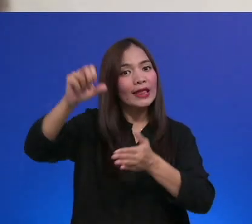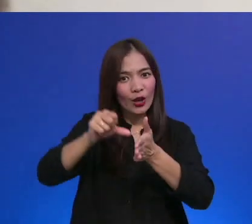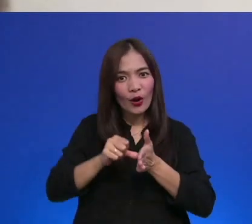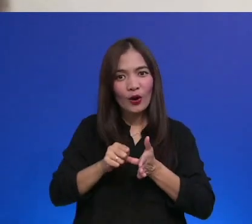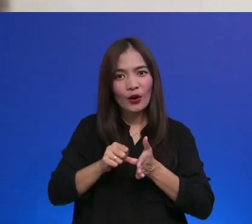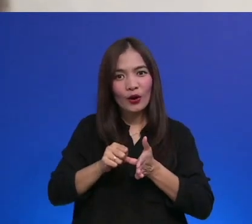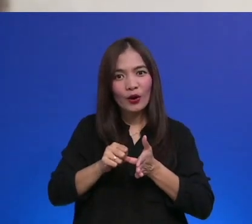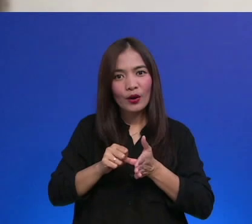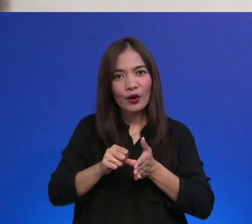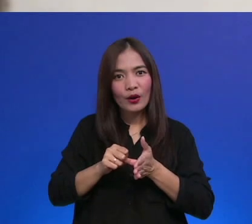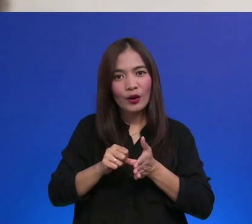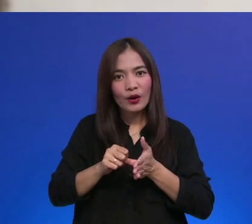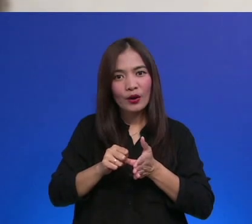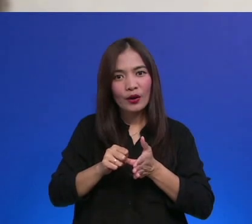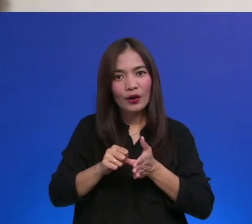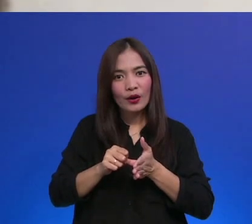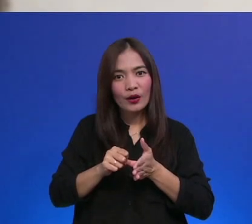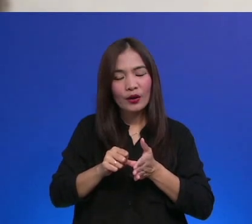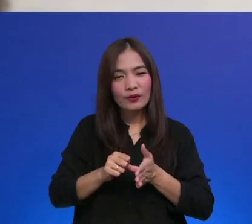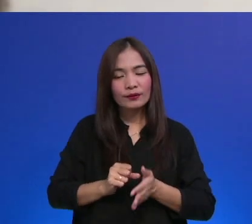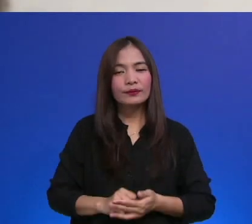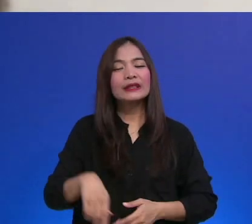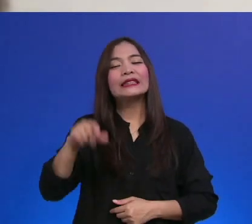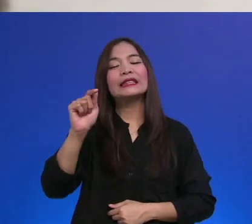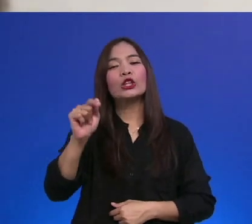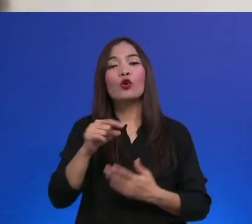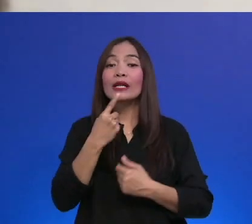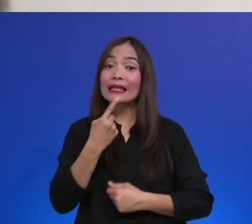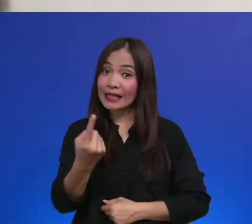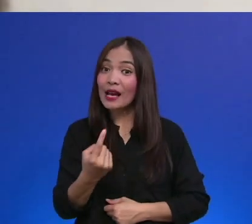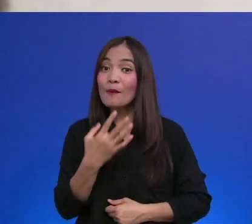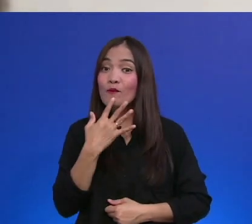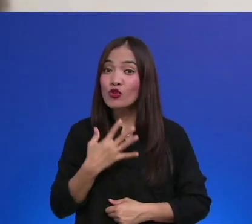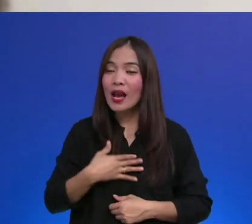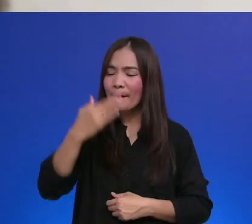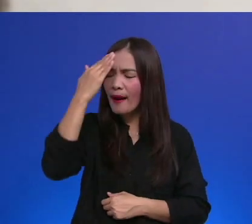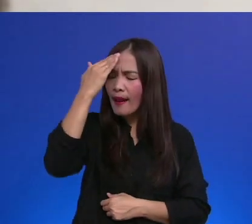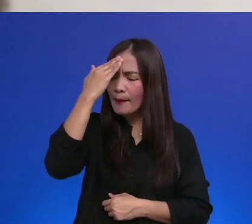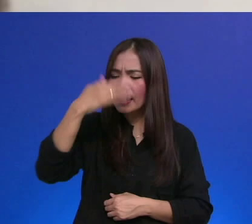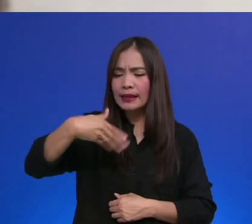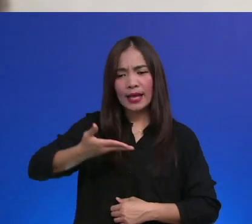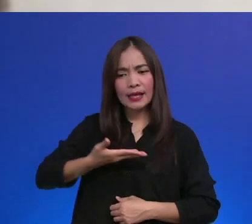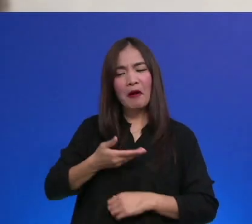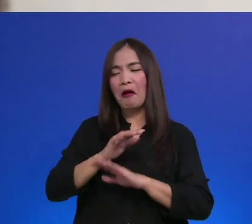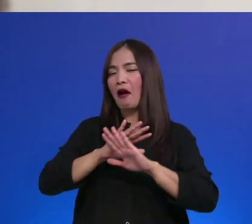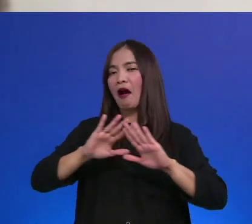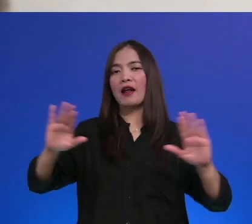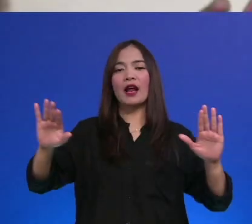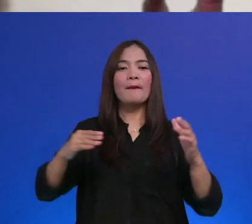di situ ada pengalaman yang tidak kita peroleh melalui